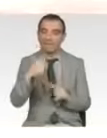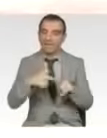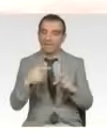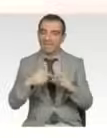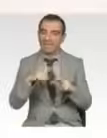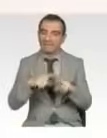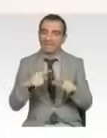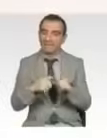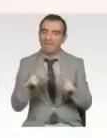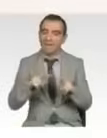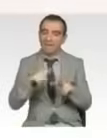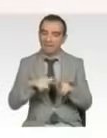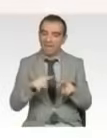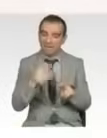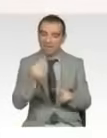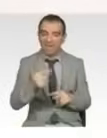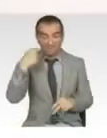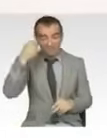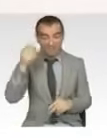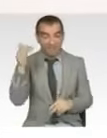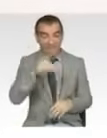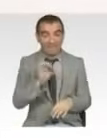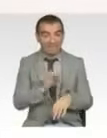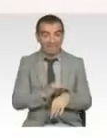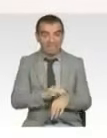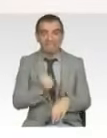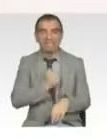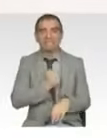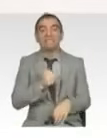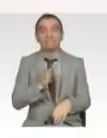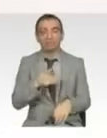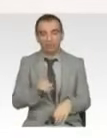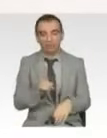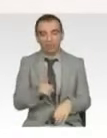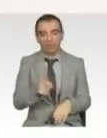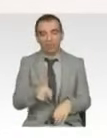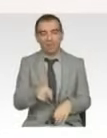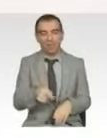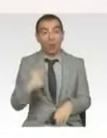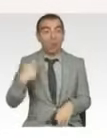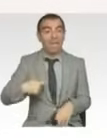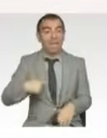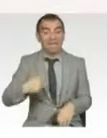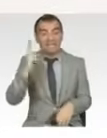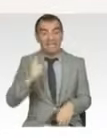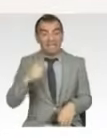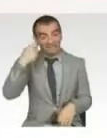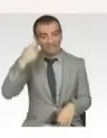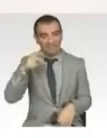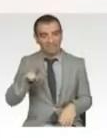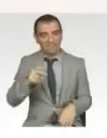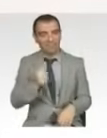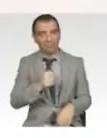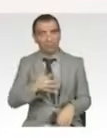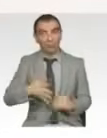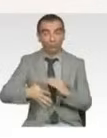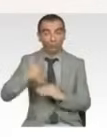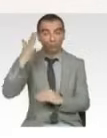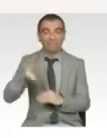verelim. Filme geldikleri zaman sıkılmayacaklar. Hı hı. Özellikle ilk filmdeki gibi yetişkinler de